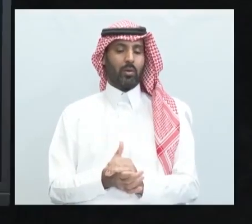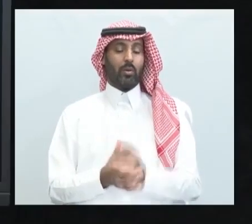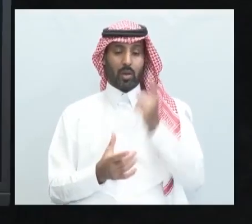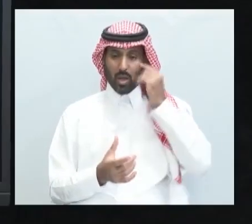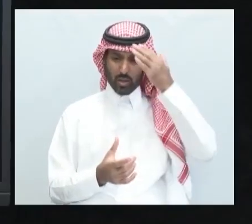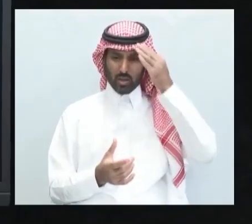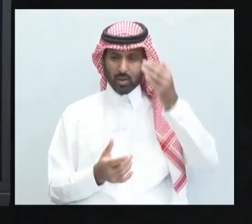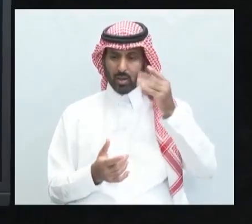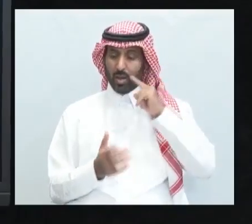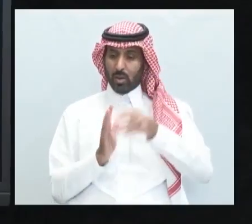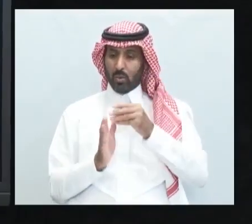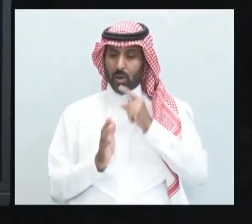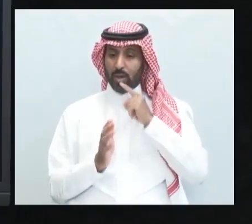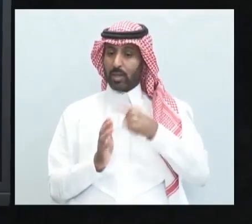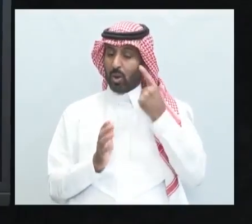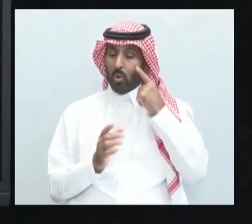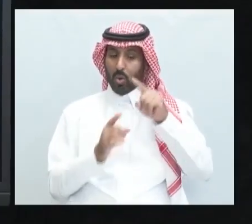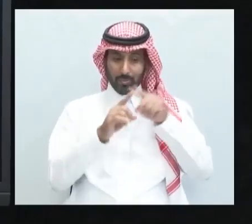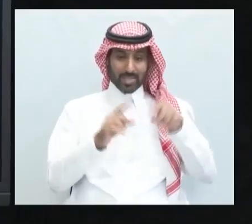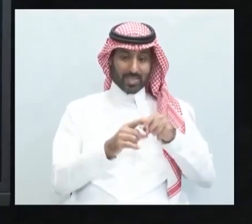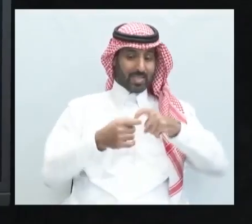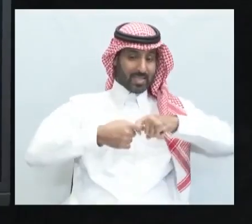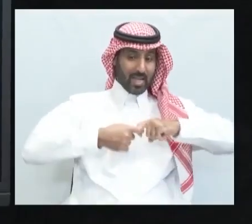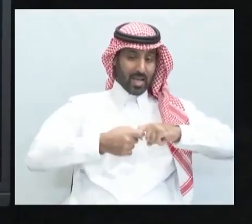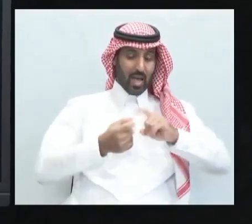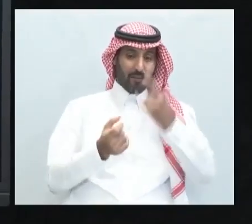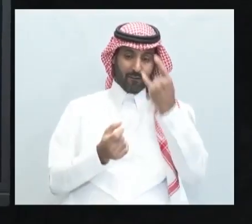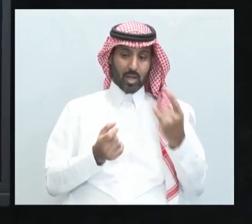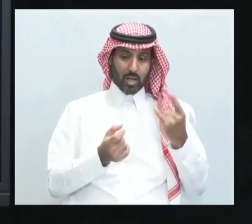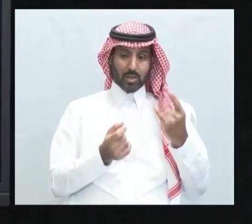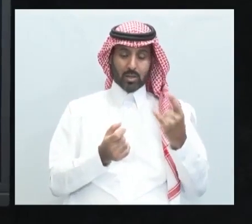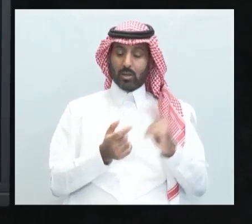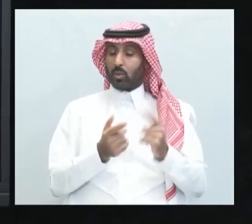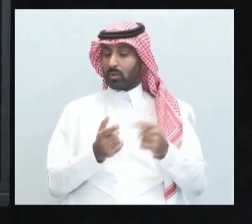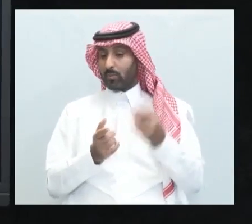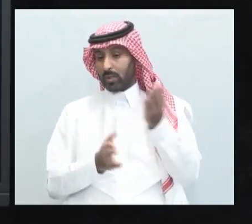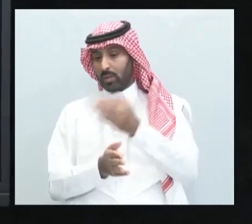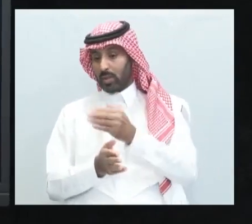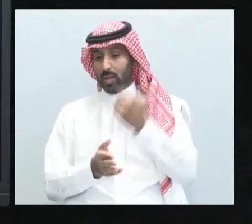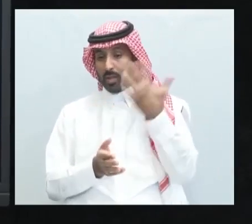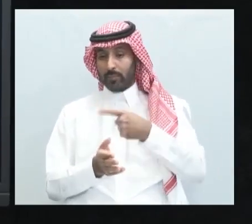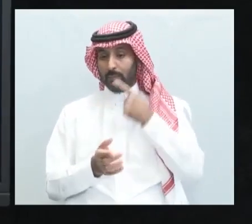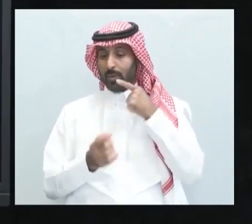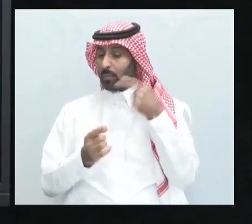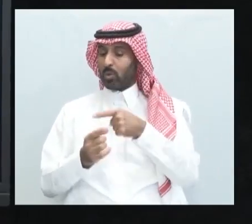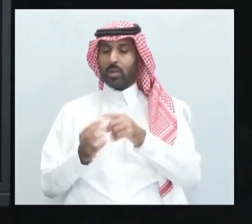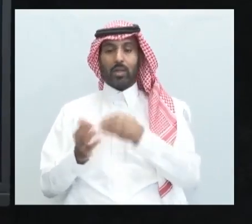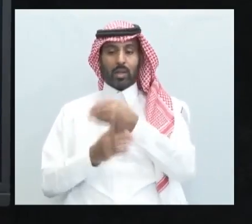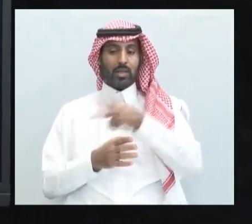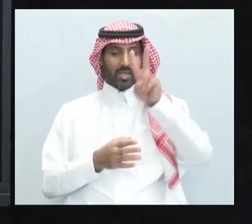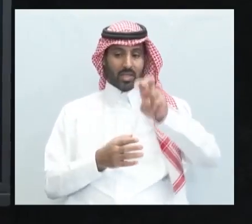الهيد عنوان العقده الاولى في السلسله فالعشره بيوصلني لبيانات ال 15 اللي مربوط فيها البوينتر 20